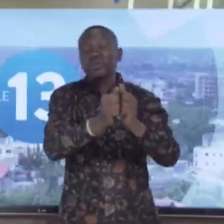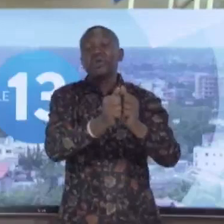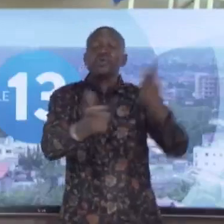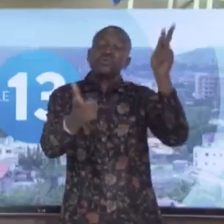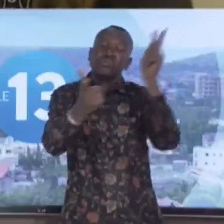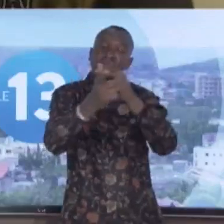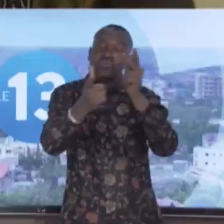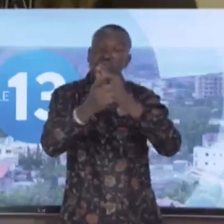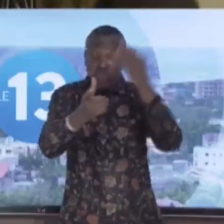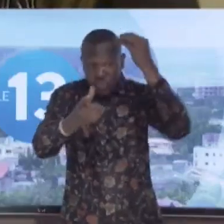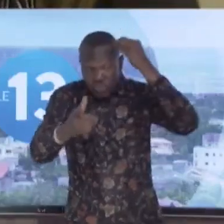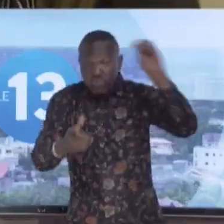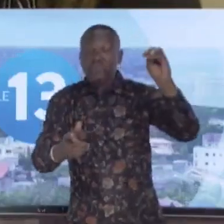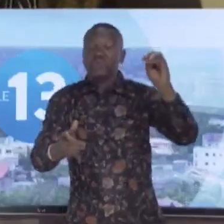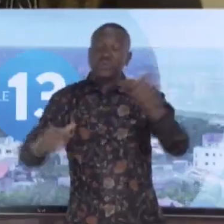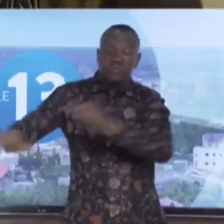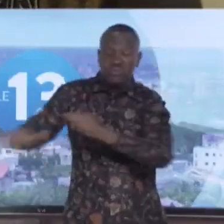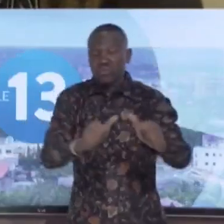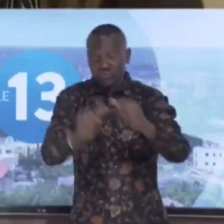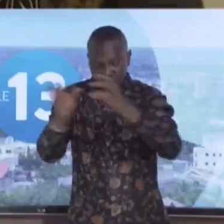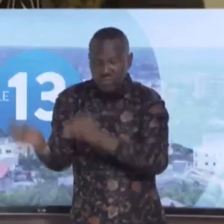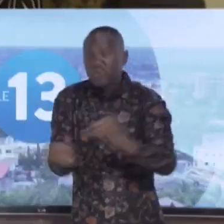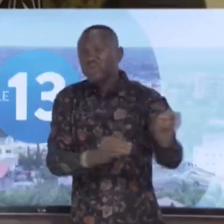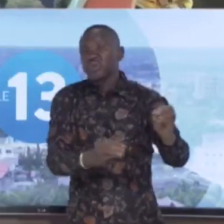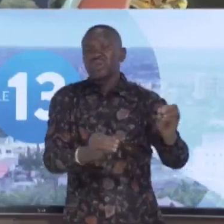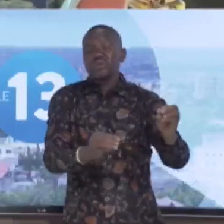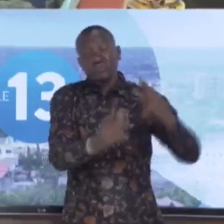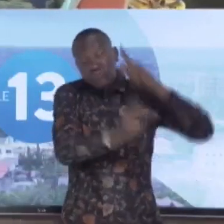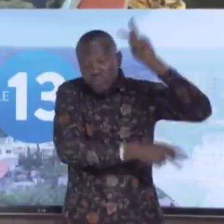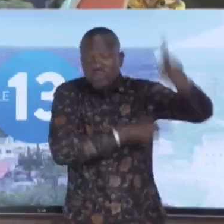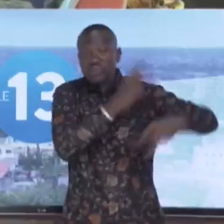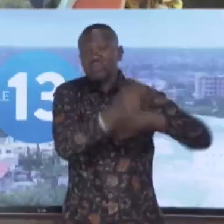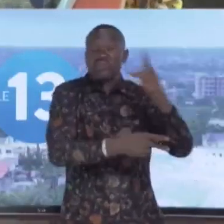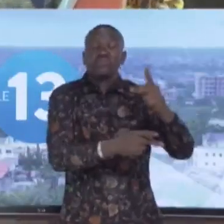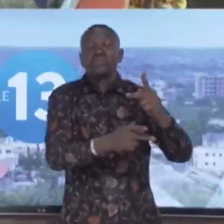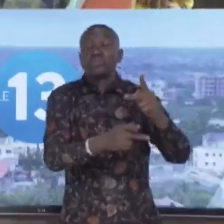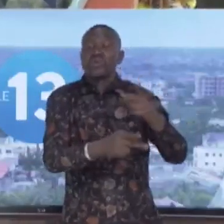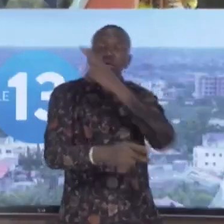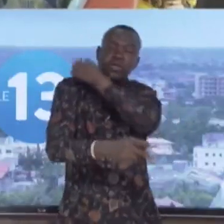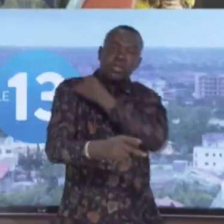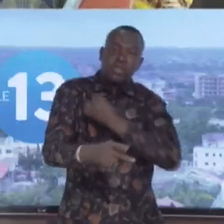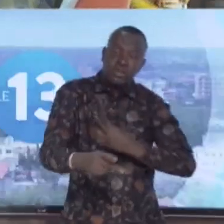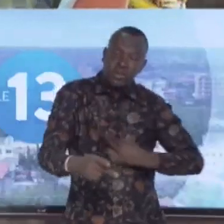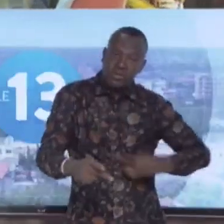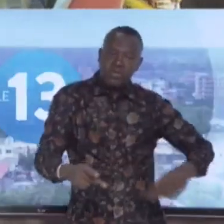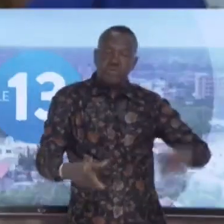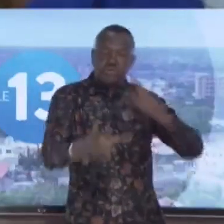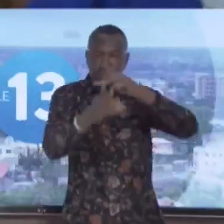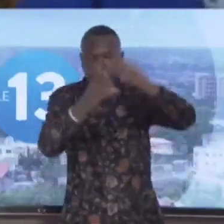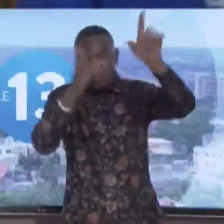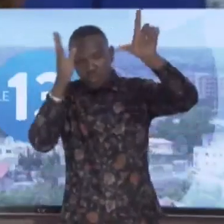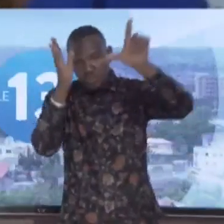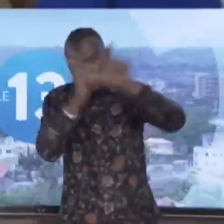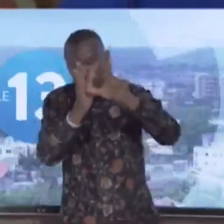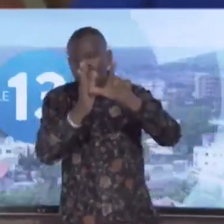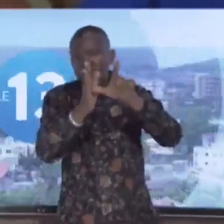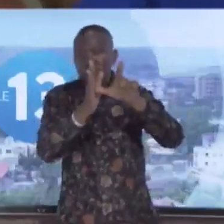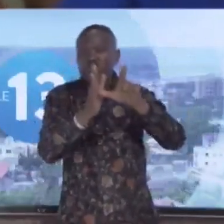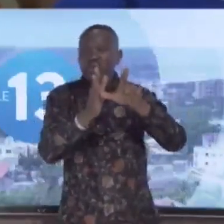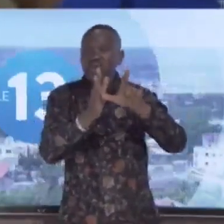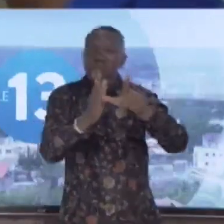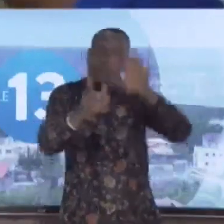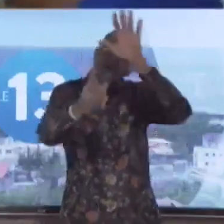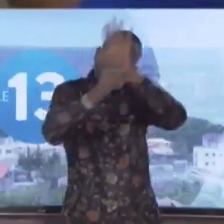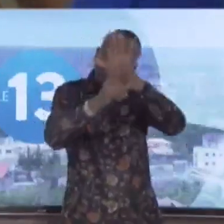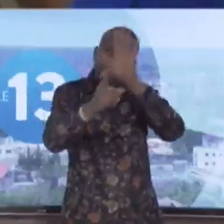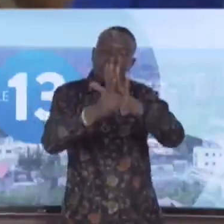d'opinion, acteurs d'organisation de la société civile et de structures professionnelles. C'est un plaidoyer